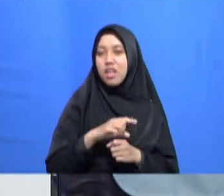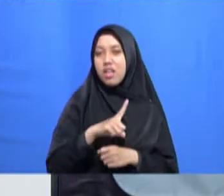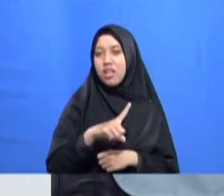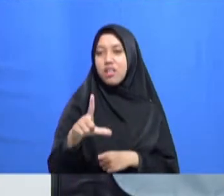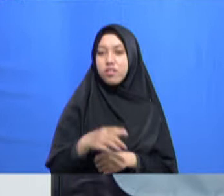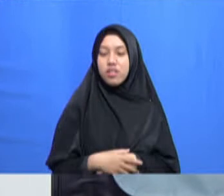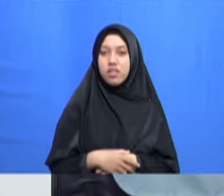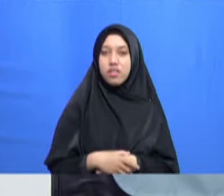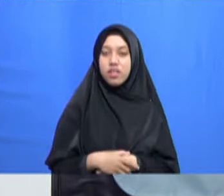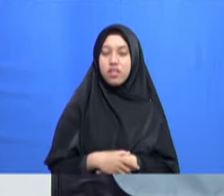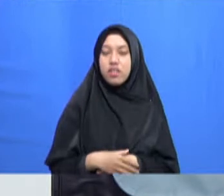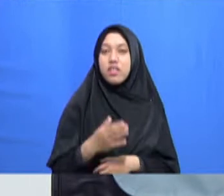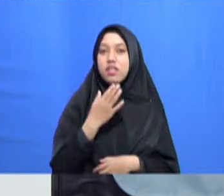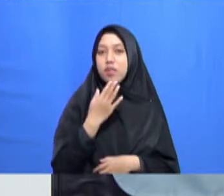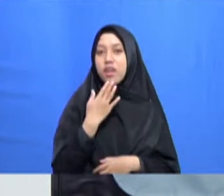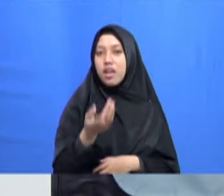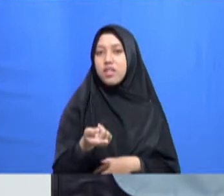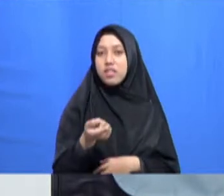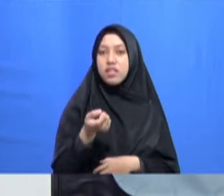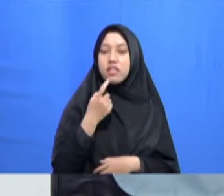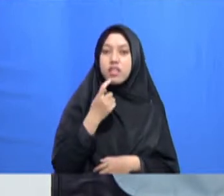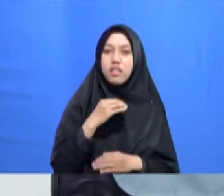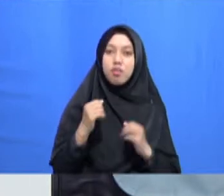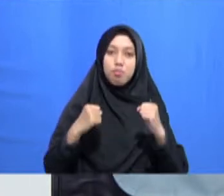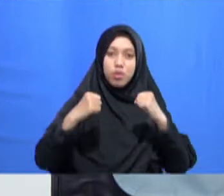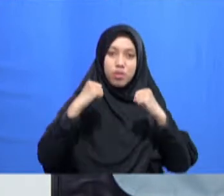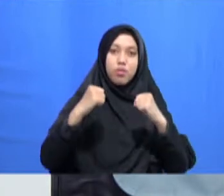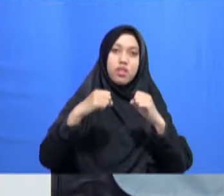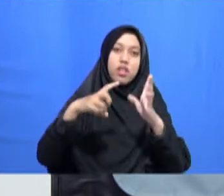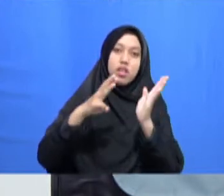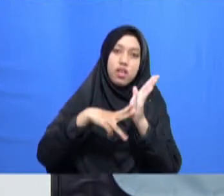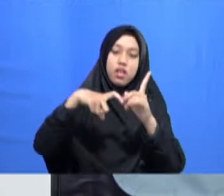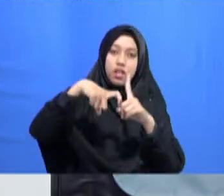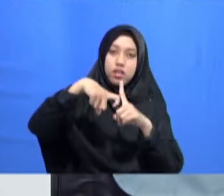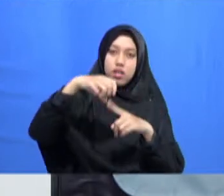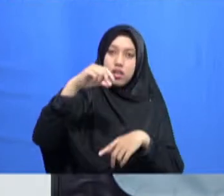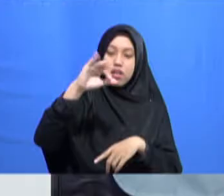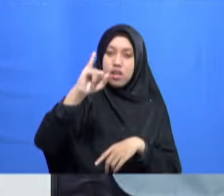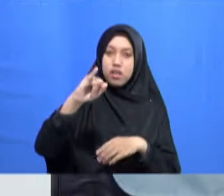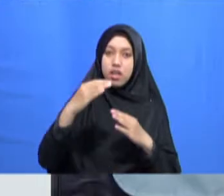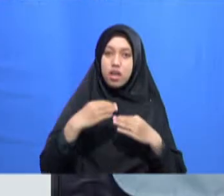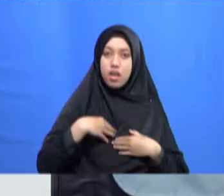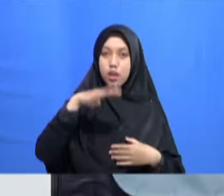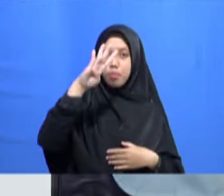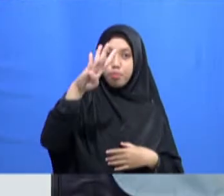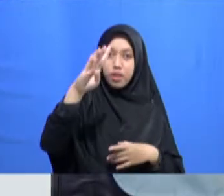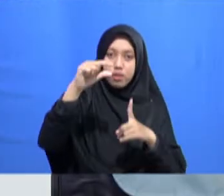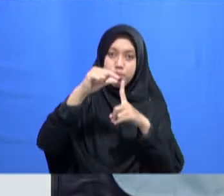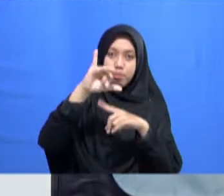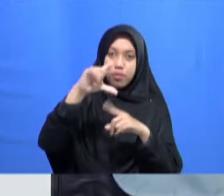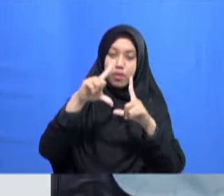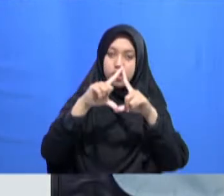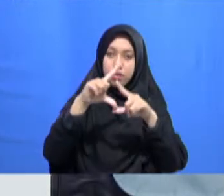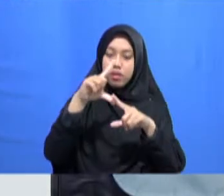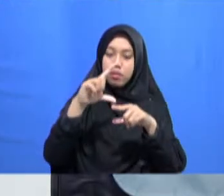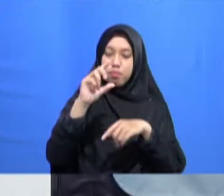kasih. Berkaitan dengan memperkokoh Negara Kesatuan Republik Indonesia, maka ada empat pilar kebangsaan yang harus kita laksanakan. Yang